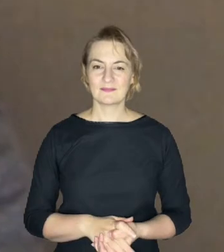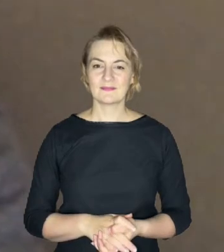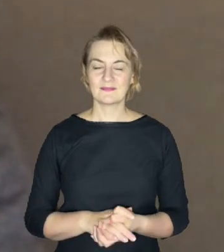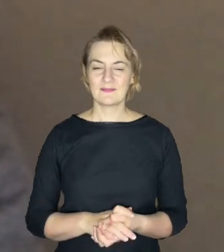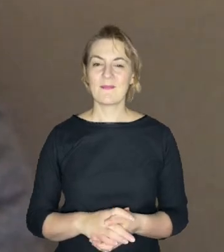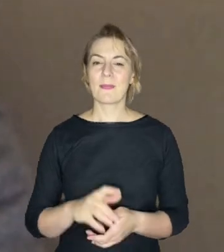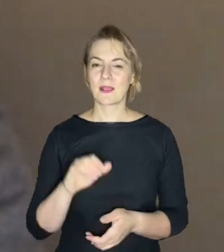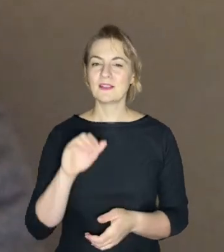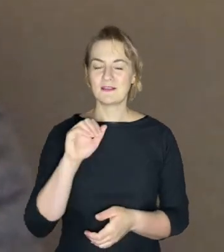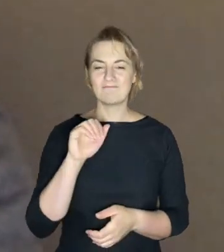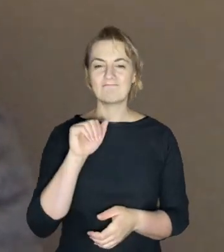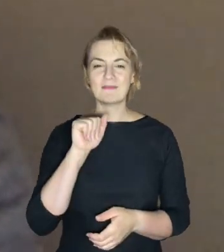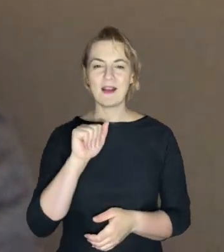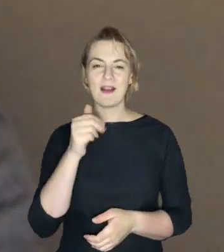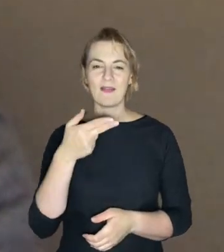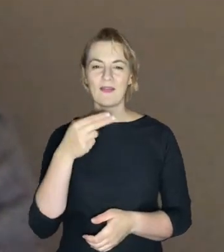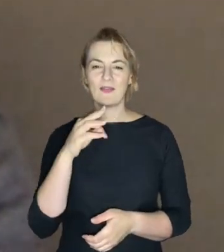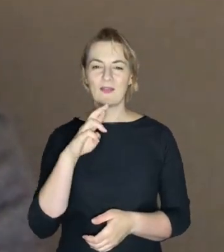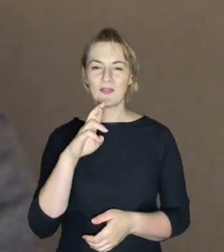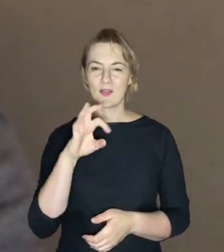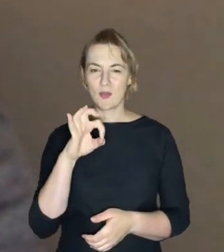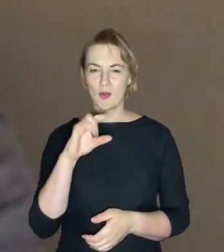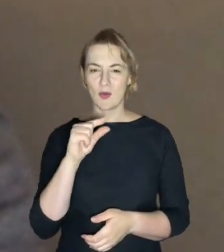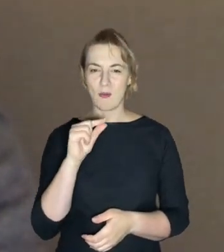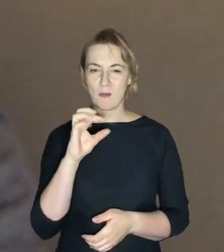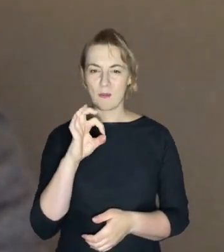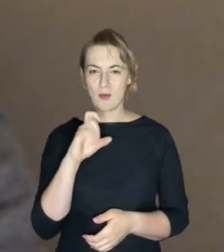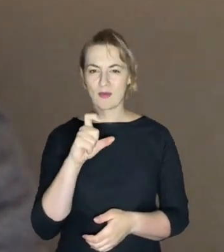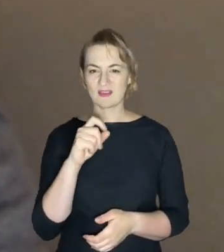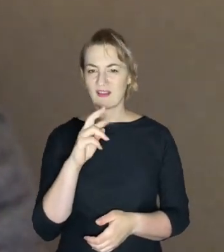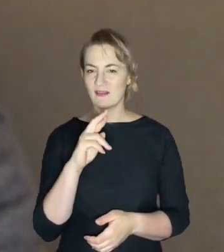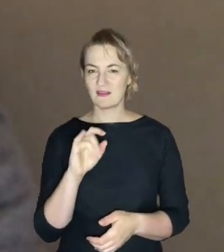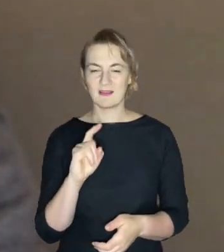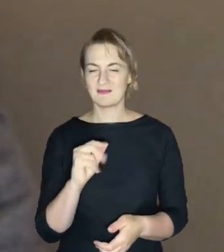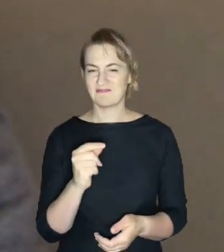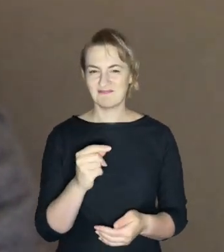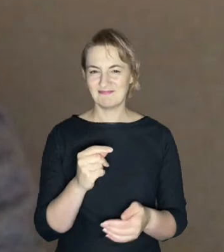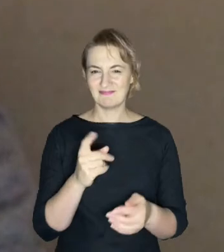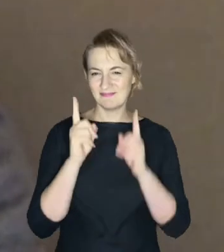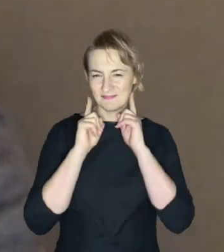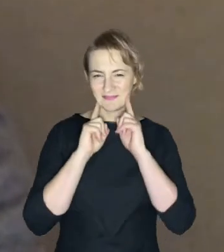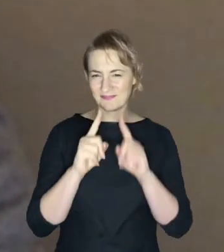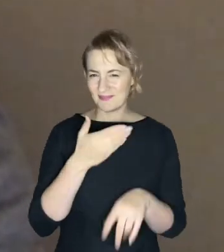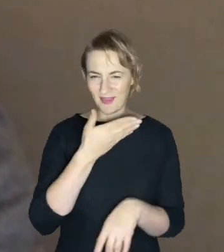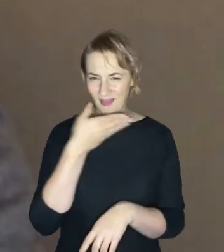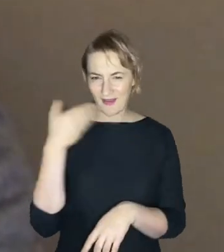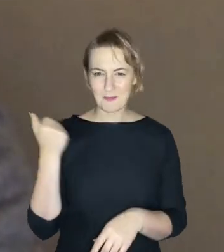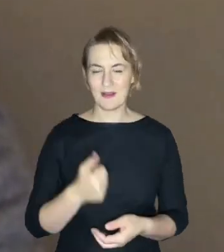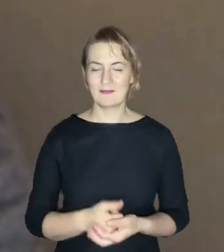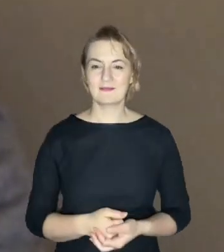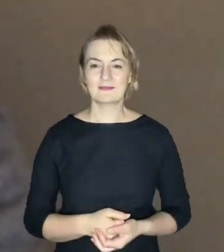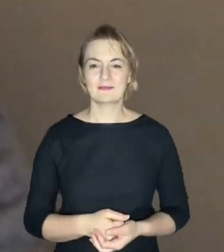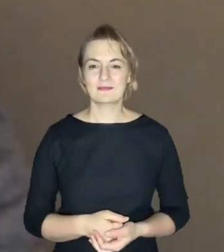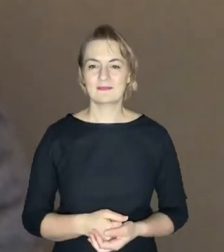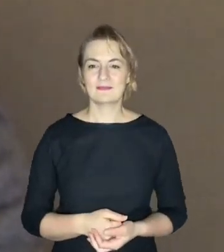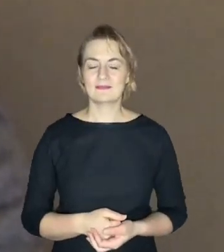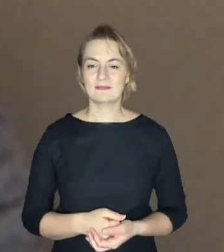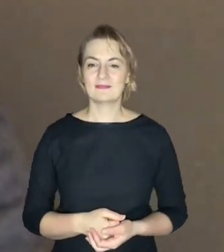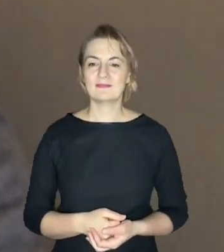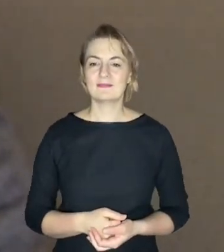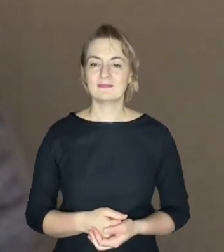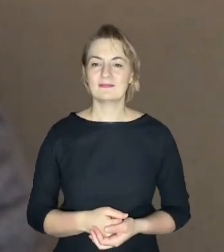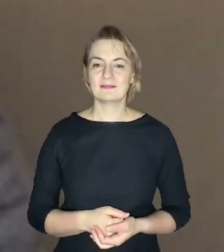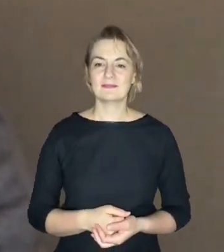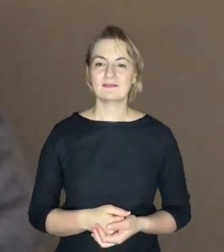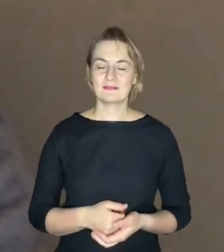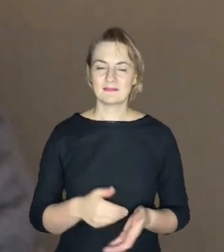antropocentryzm jest wielką uzurpacją i my, no to trzeba naprawdę